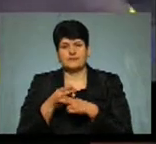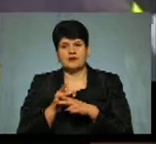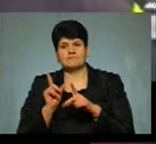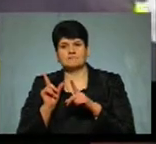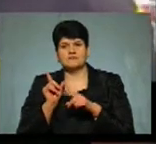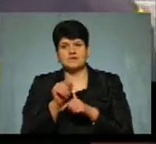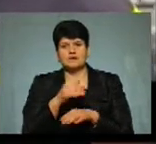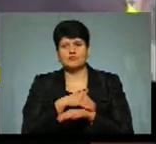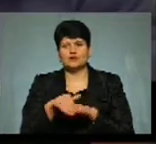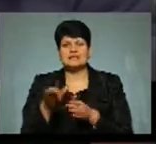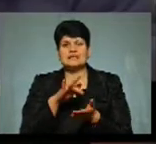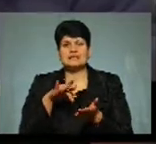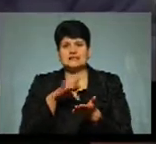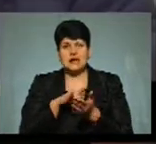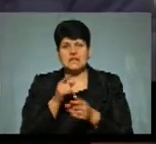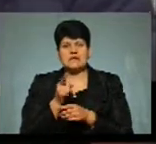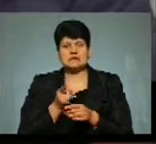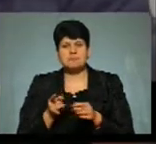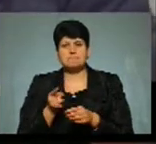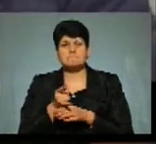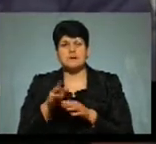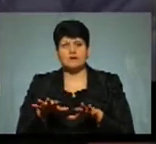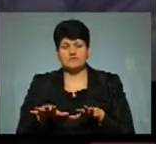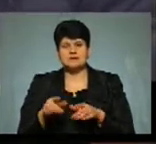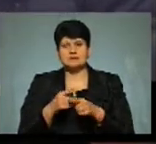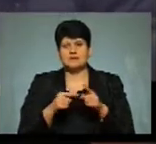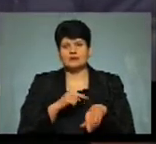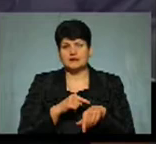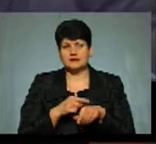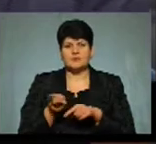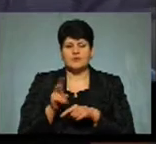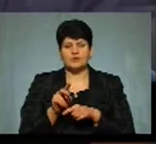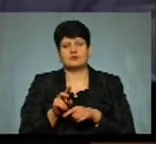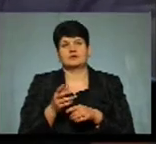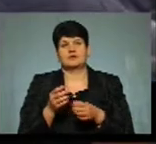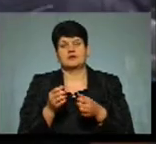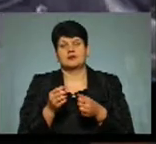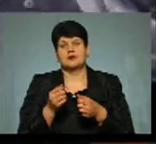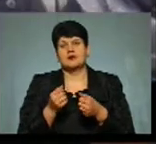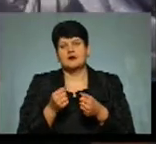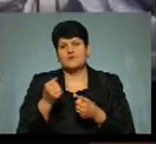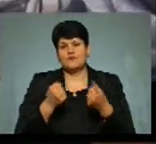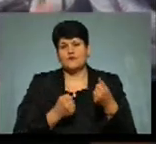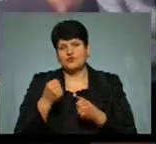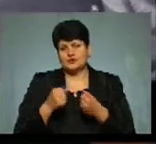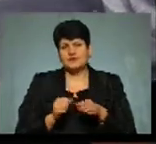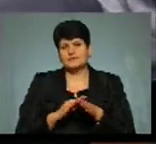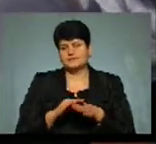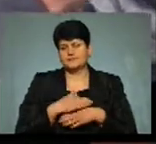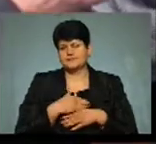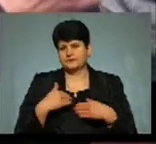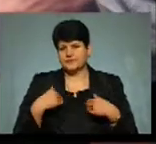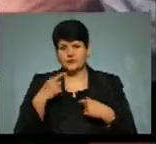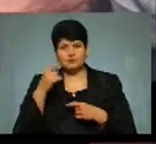вулиці Центральної, з парковки. За півгодини на місці події з'являється водій автомобіля Ігор. Своє прізвище чоловік не назвав. Говорить,